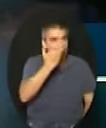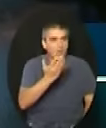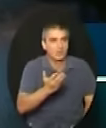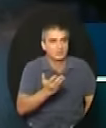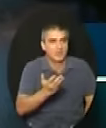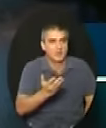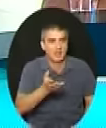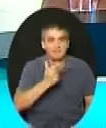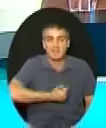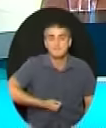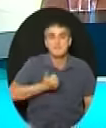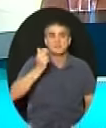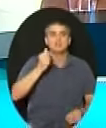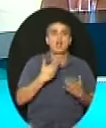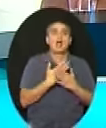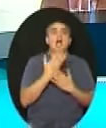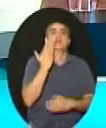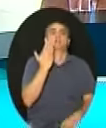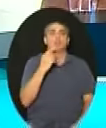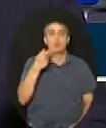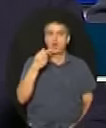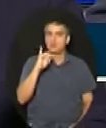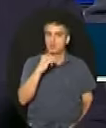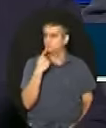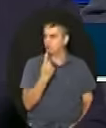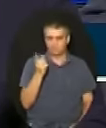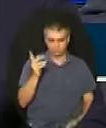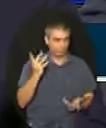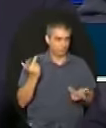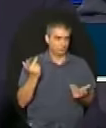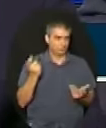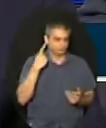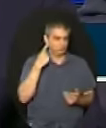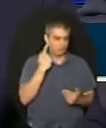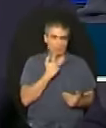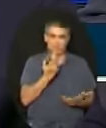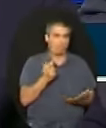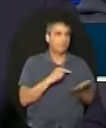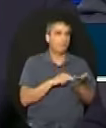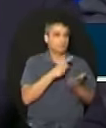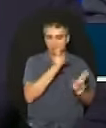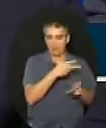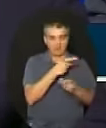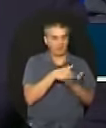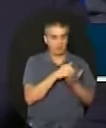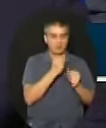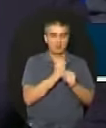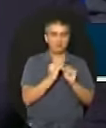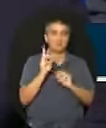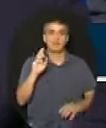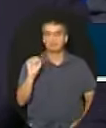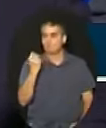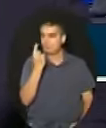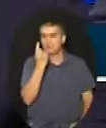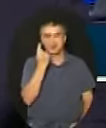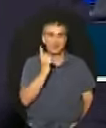גם המנכ״ל של החדשות, גולן יוכפז, אמר שהוא שמע את הדברים האלה, ולכן הוא לא יוכל לעבוד עם רמי סדן דקה